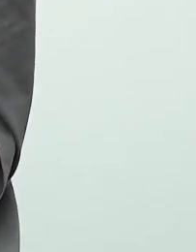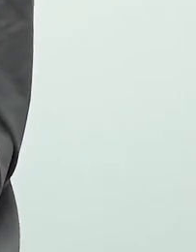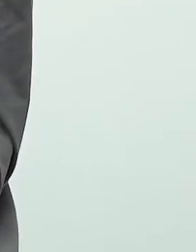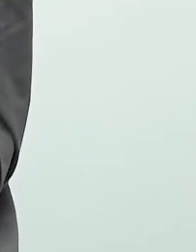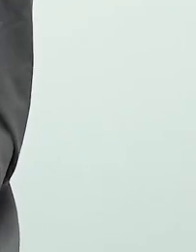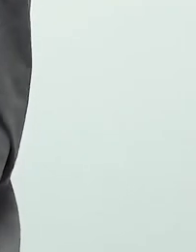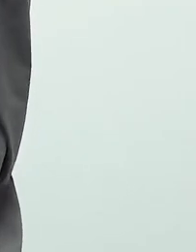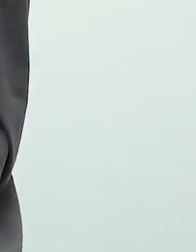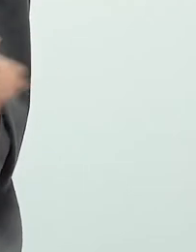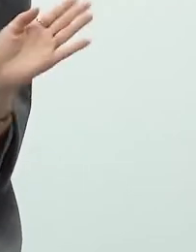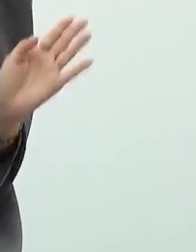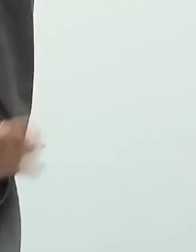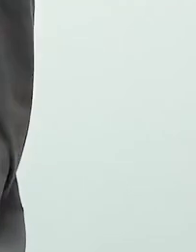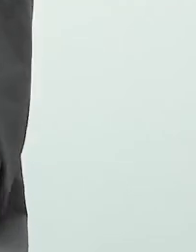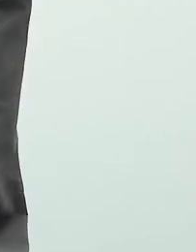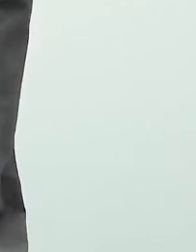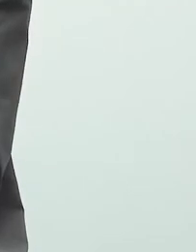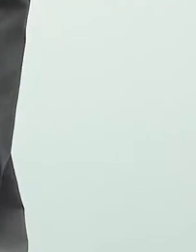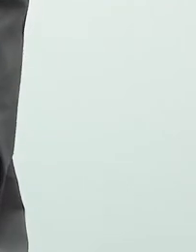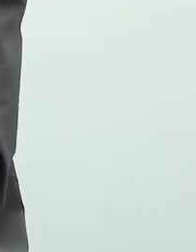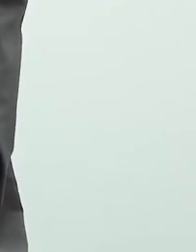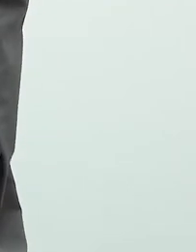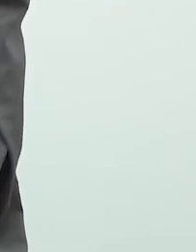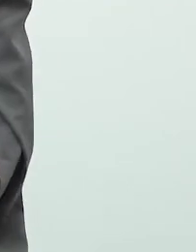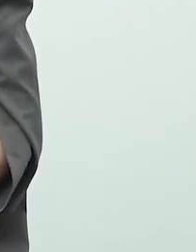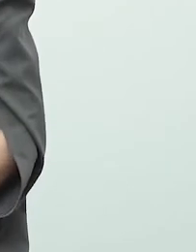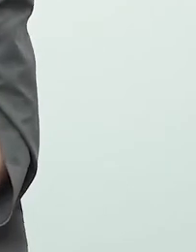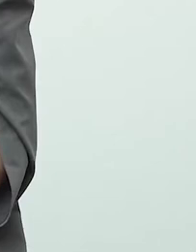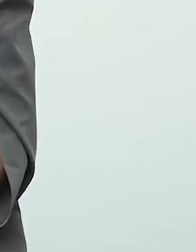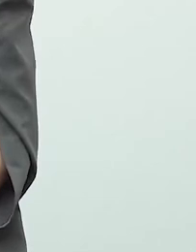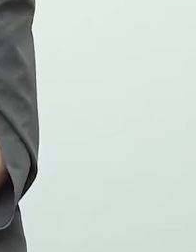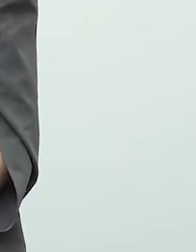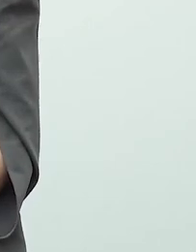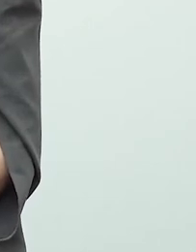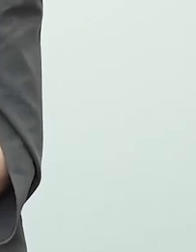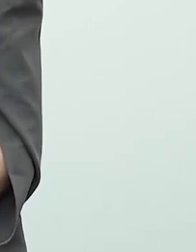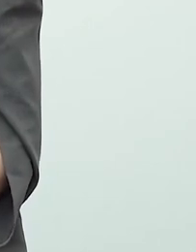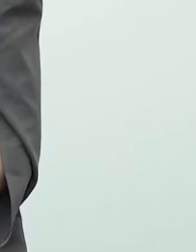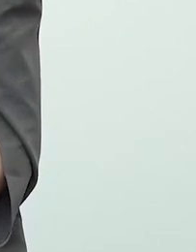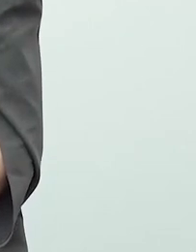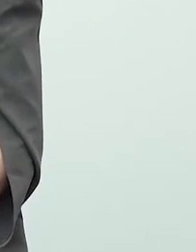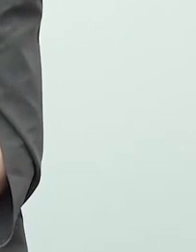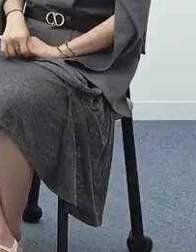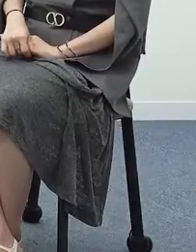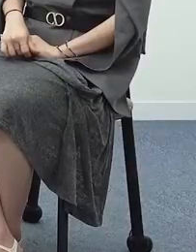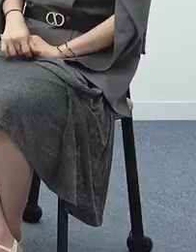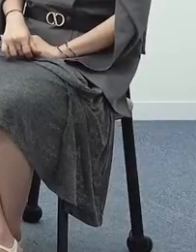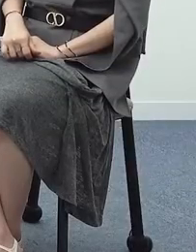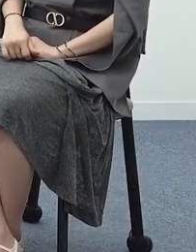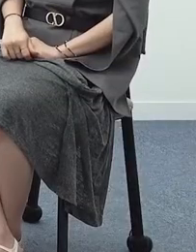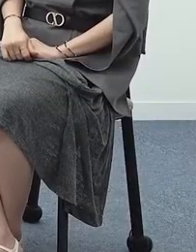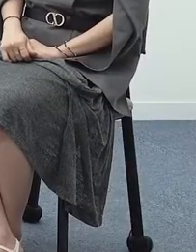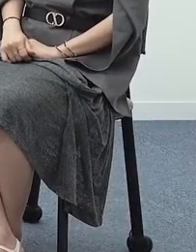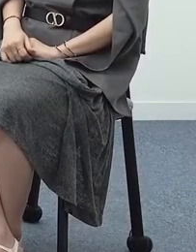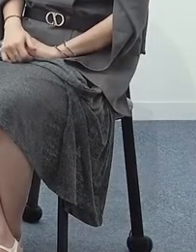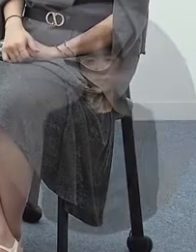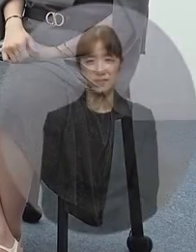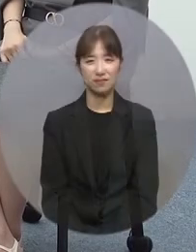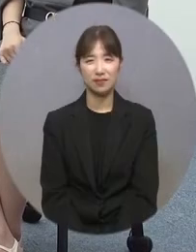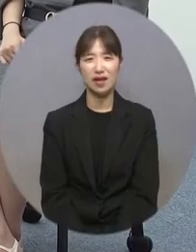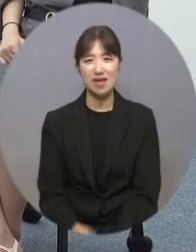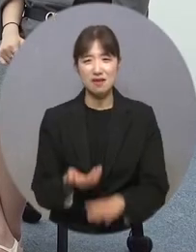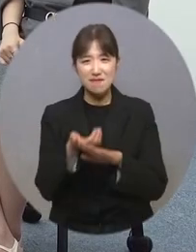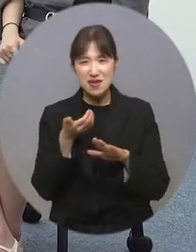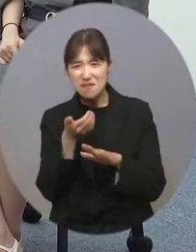줘야 되고 네 사실은 그래서 또 멋 위해서 기다리니까 등 풀턴 1일 이 미리 알아서